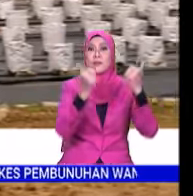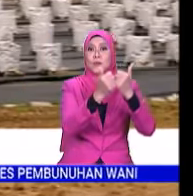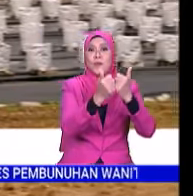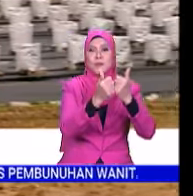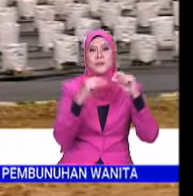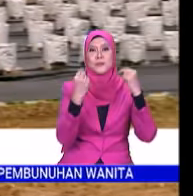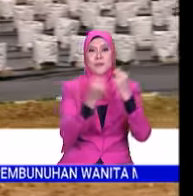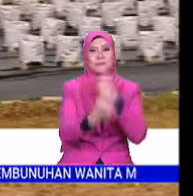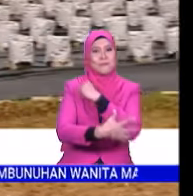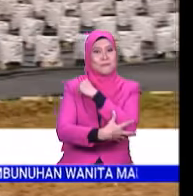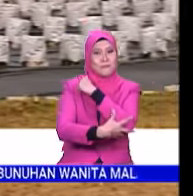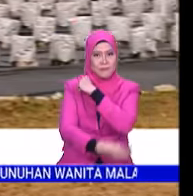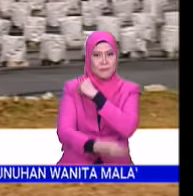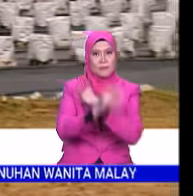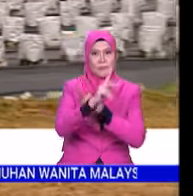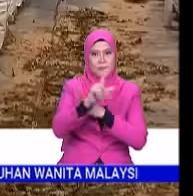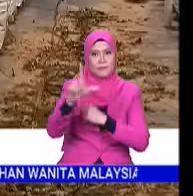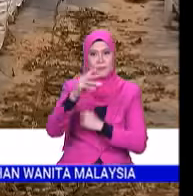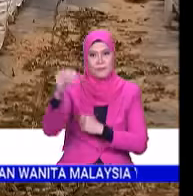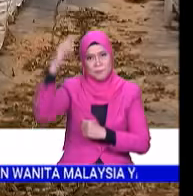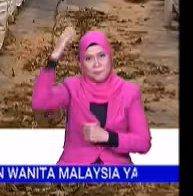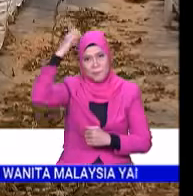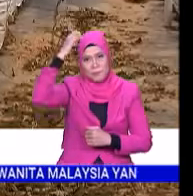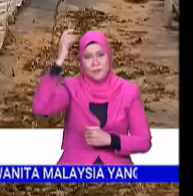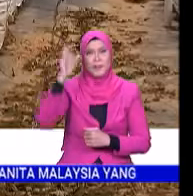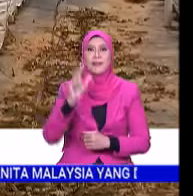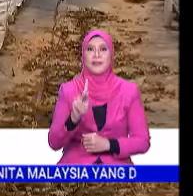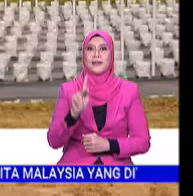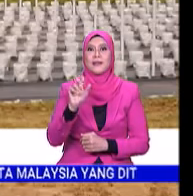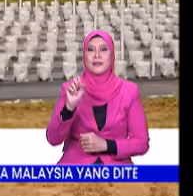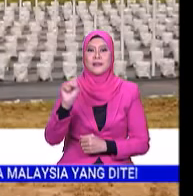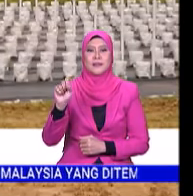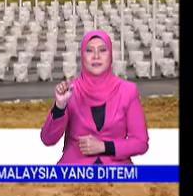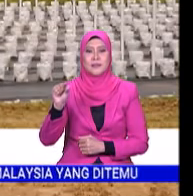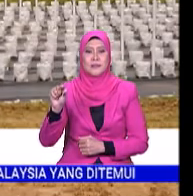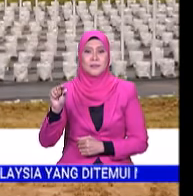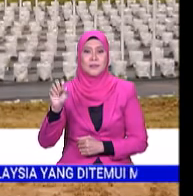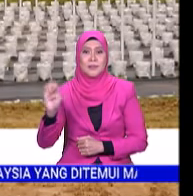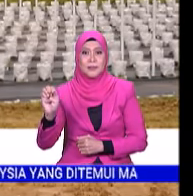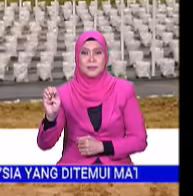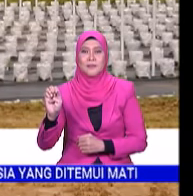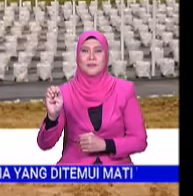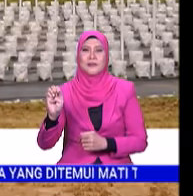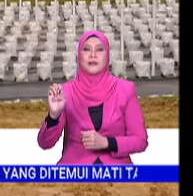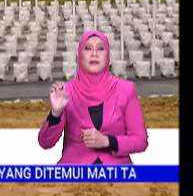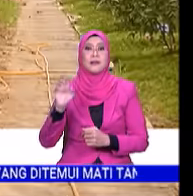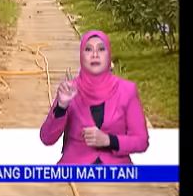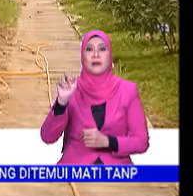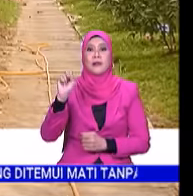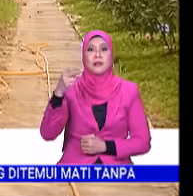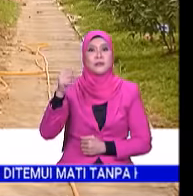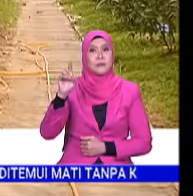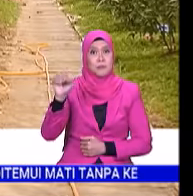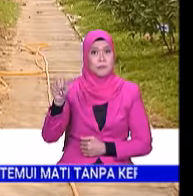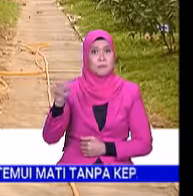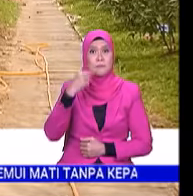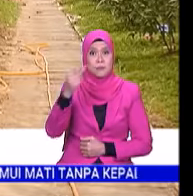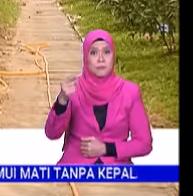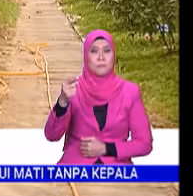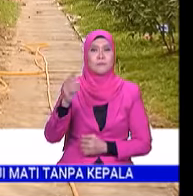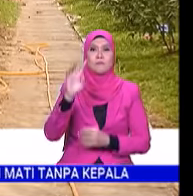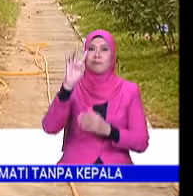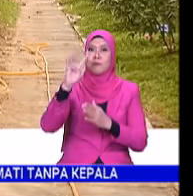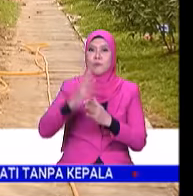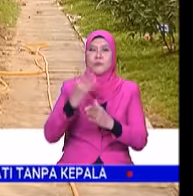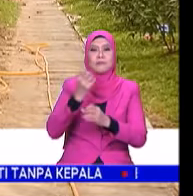dan Gelandangan Kuala Lumpur dan Selangor, KASGE, Rashdan Rashid, latihan selama 3 bulan menerusi program kebun